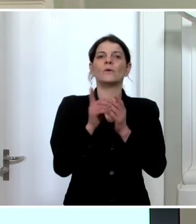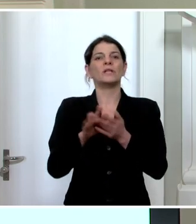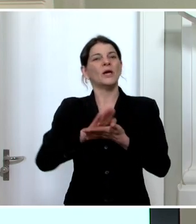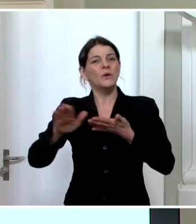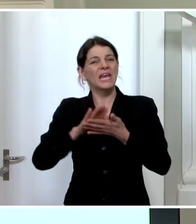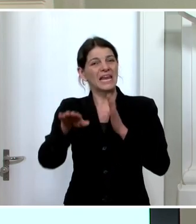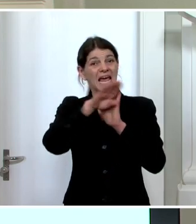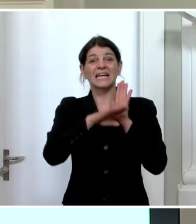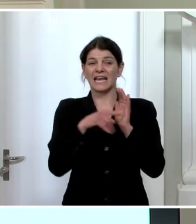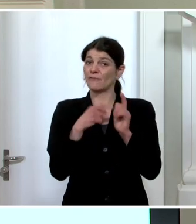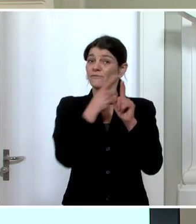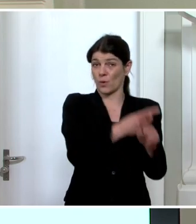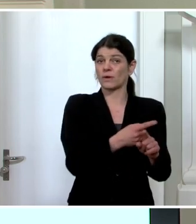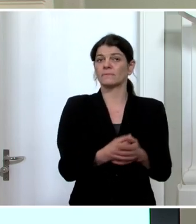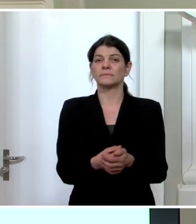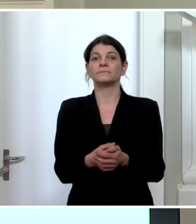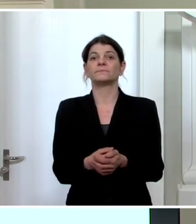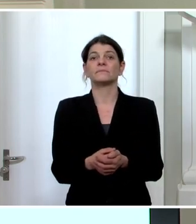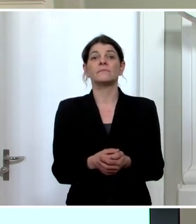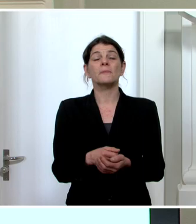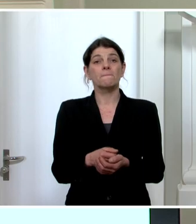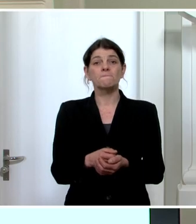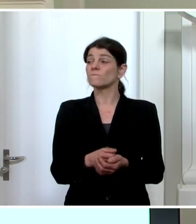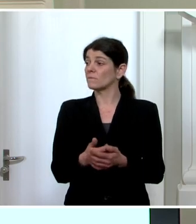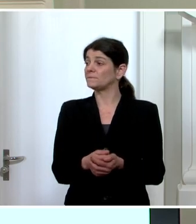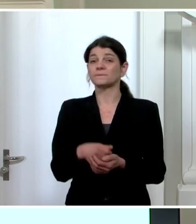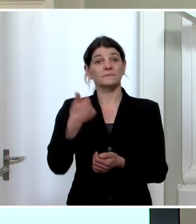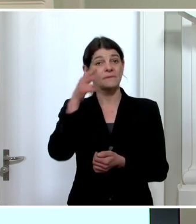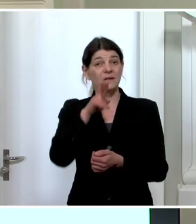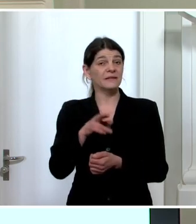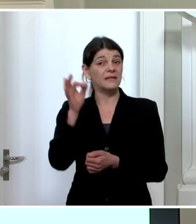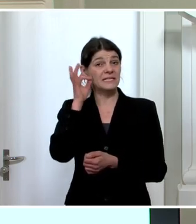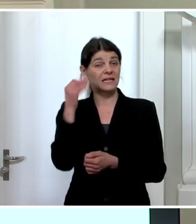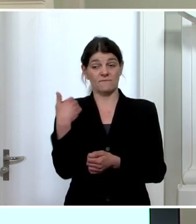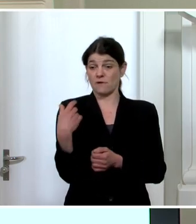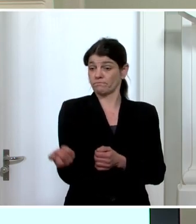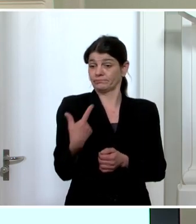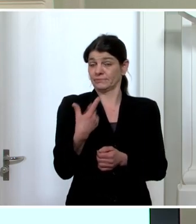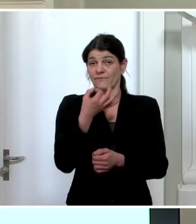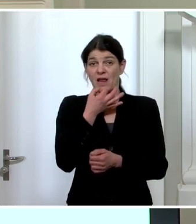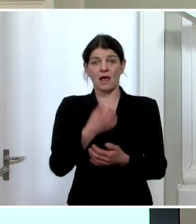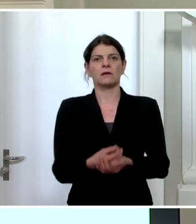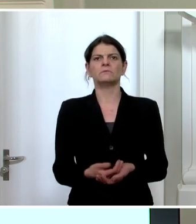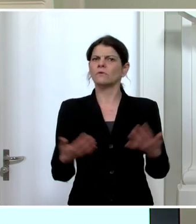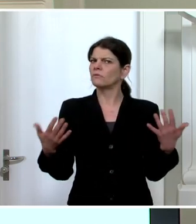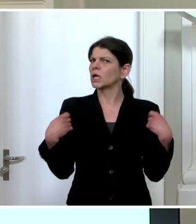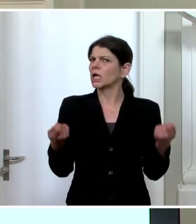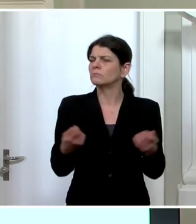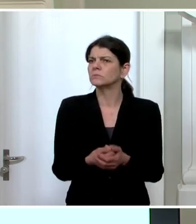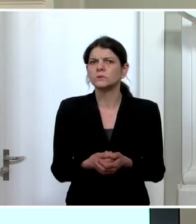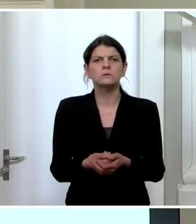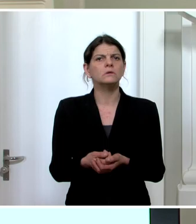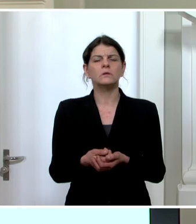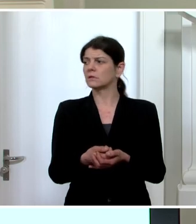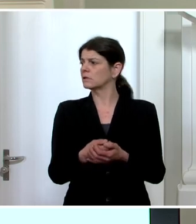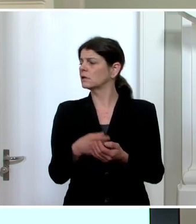Hygieneregeln. Eine Leserin hat uns hier eine Grafik geschickt und sie fragt, wie es kommt, dass Liechtenstein nach dem Tessin wartet